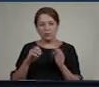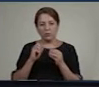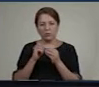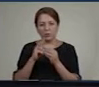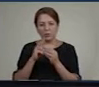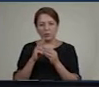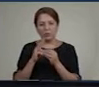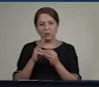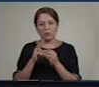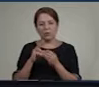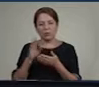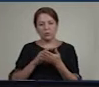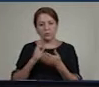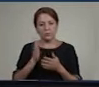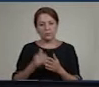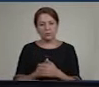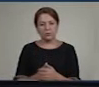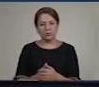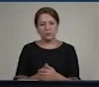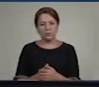7012 ni yozamiz.